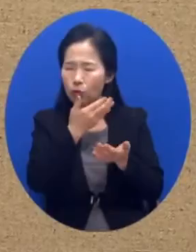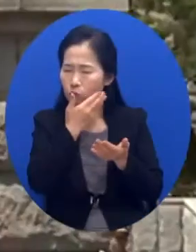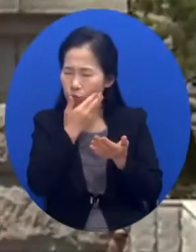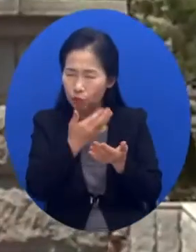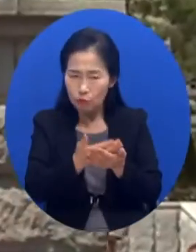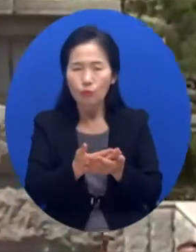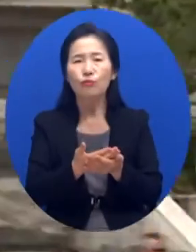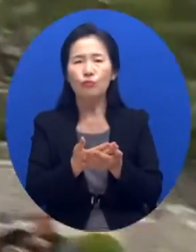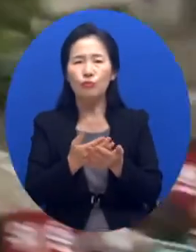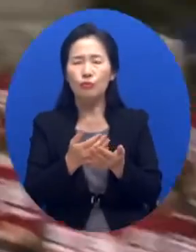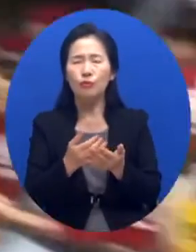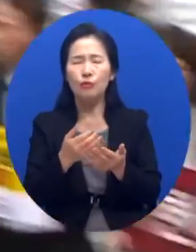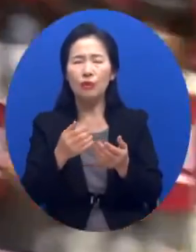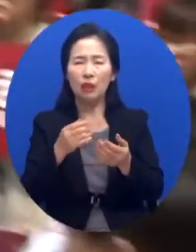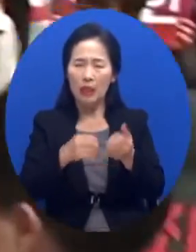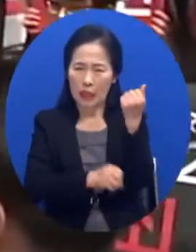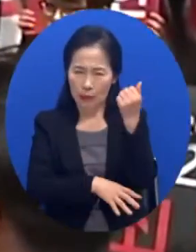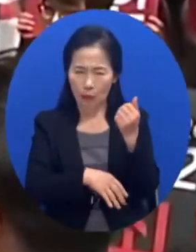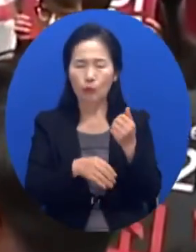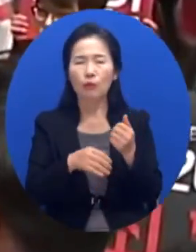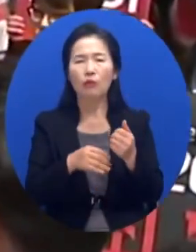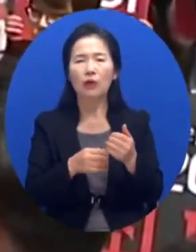신중하게 결정 하길 바란다 고 강조했습니다